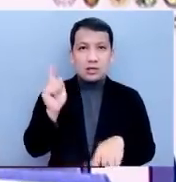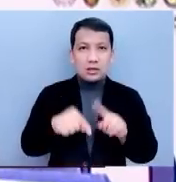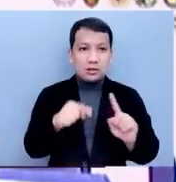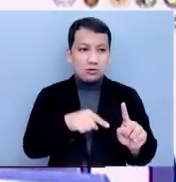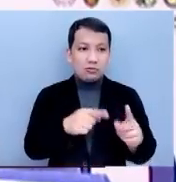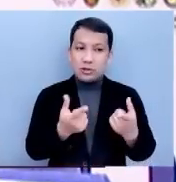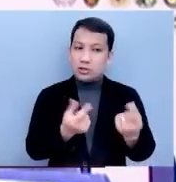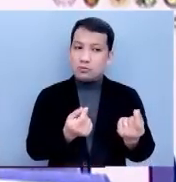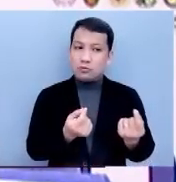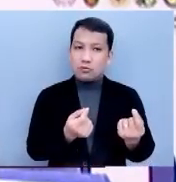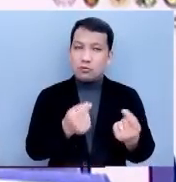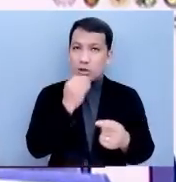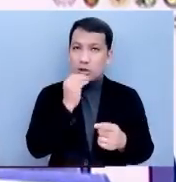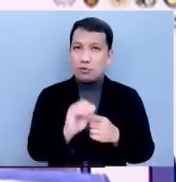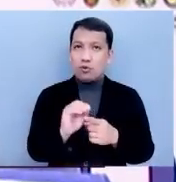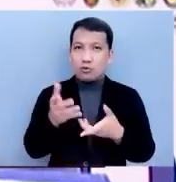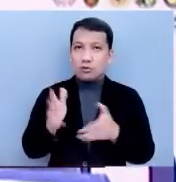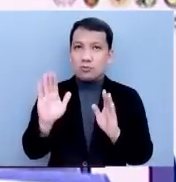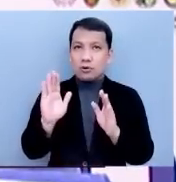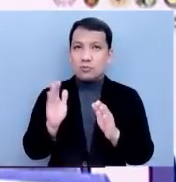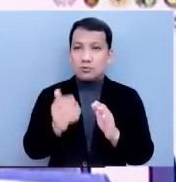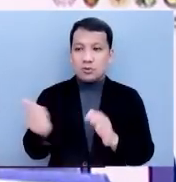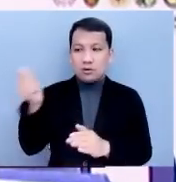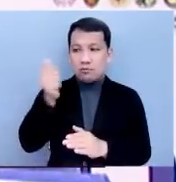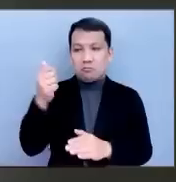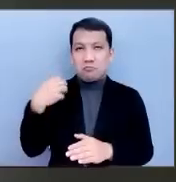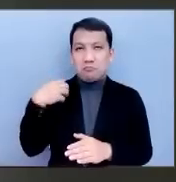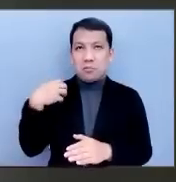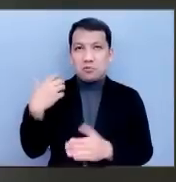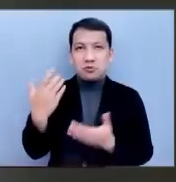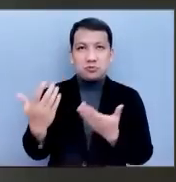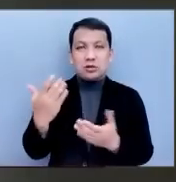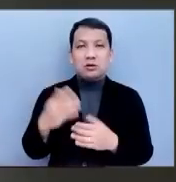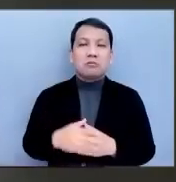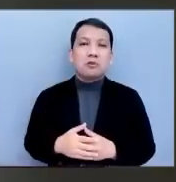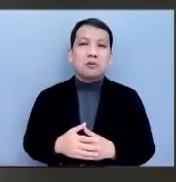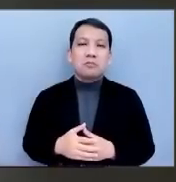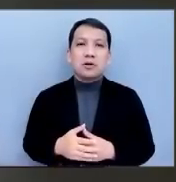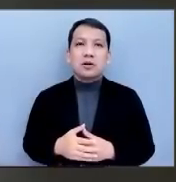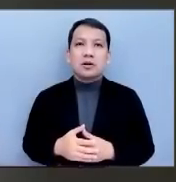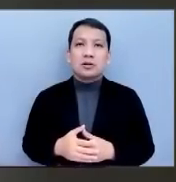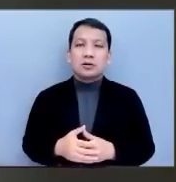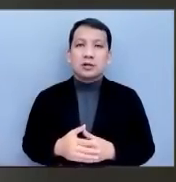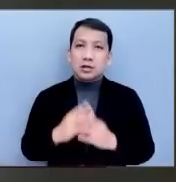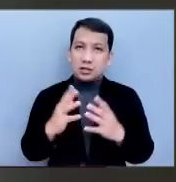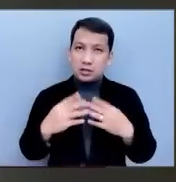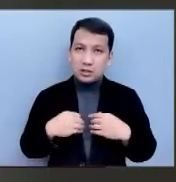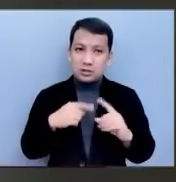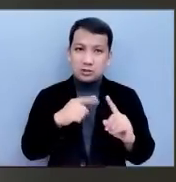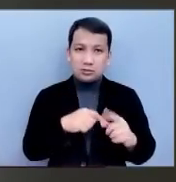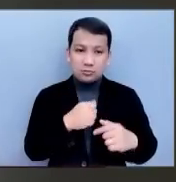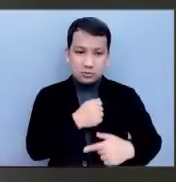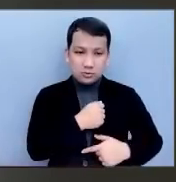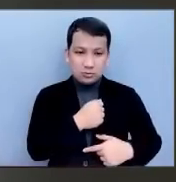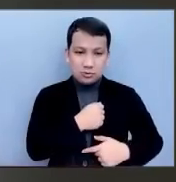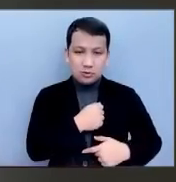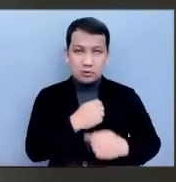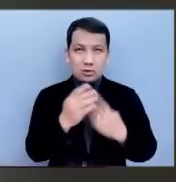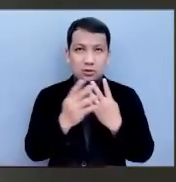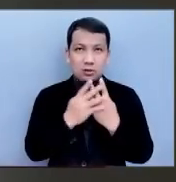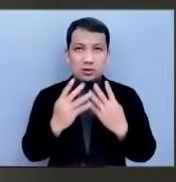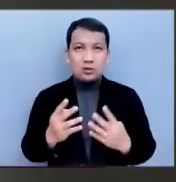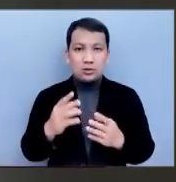gagalaw kung walang bas-bas, no, from a higher authority. Pag-amin nga na isang jail guard, 6 na beses